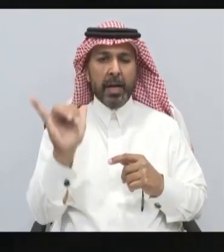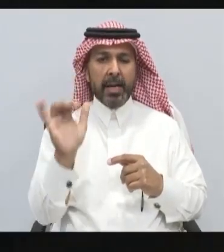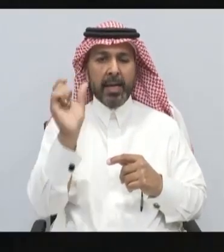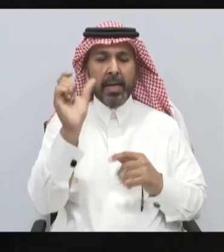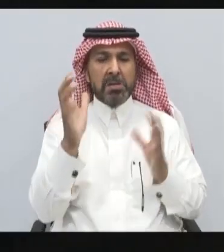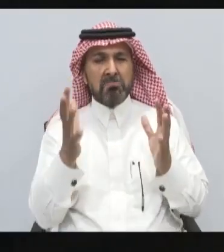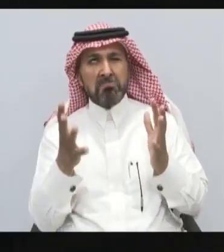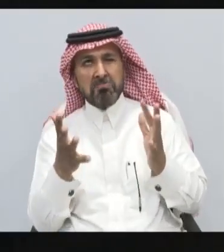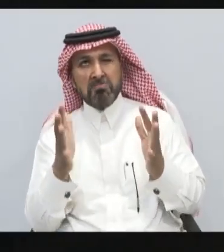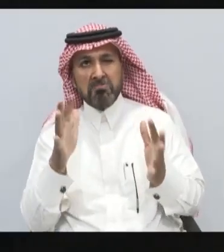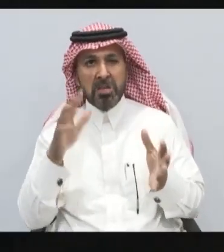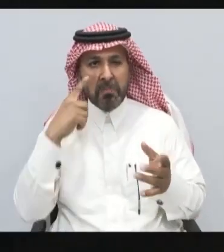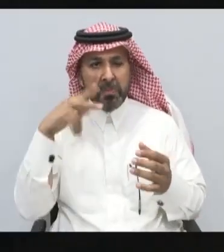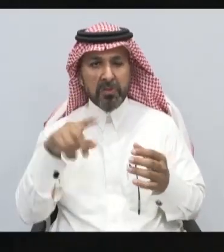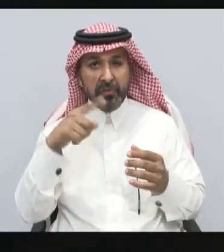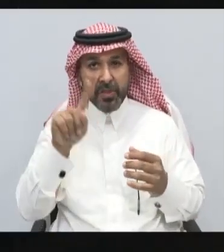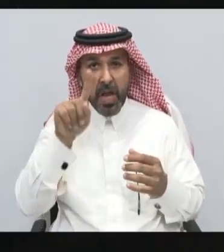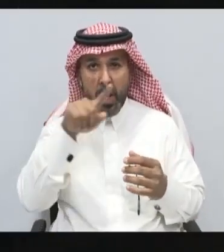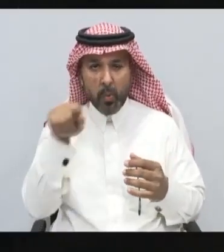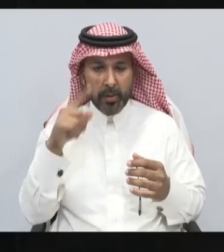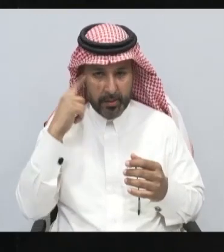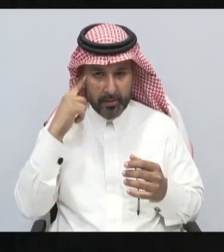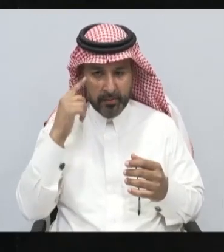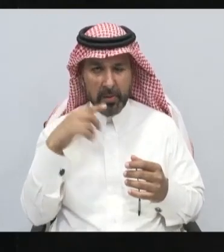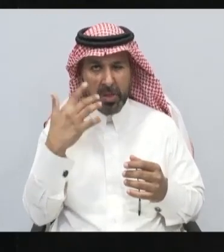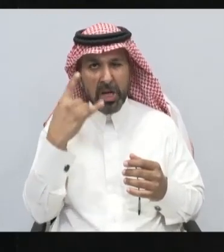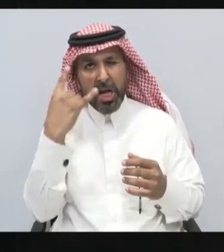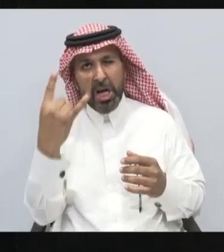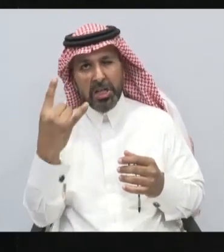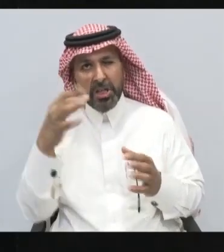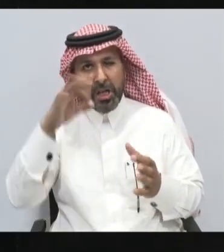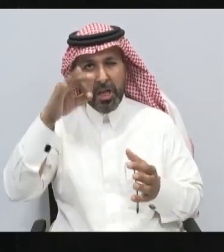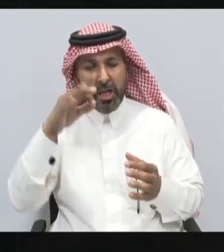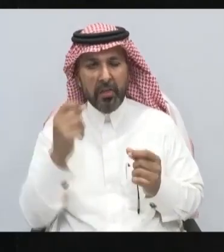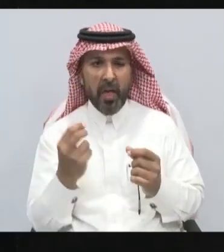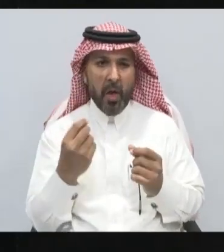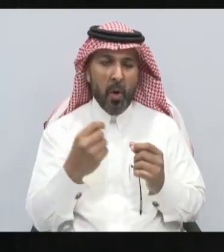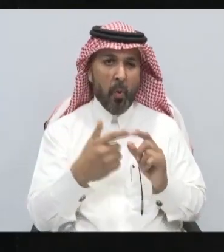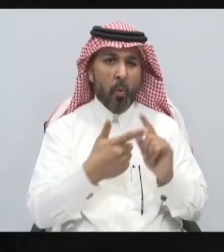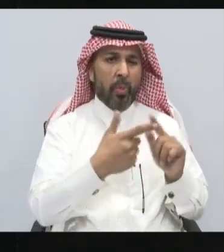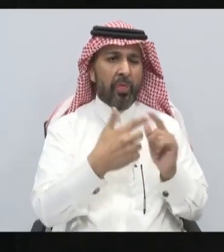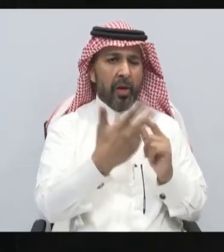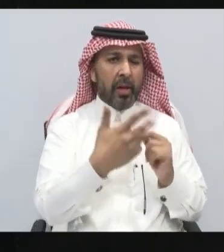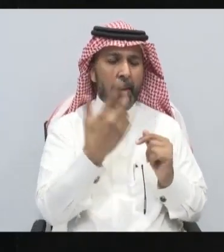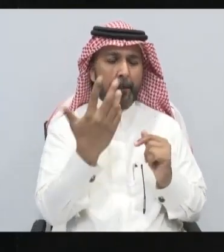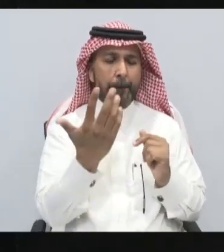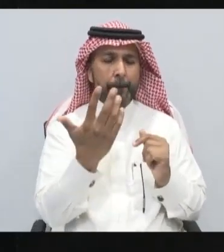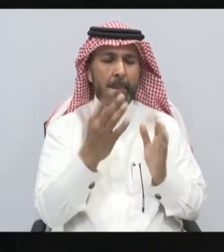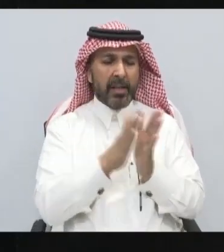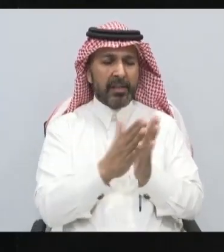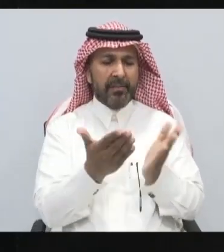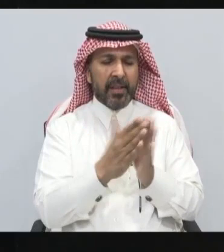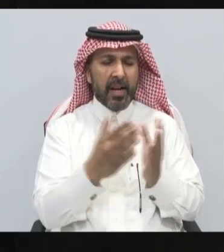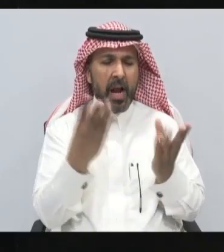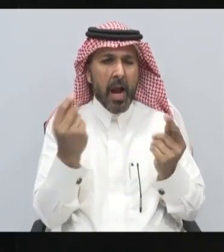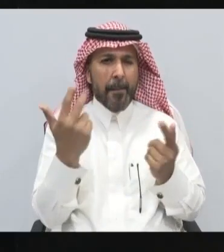نخمن عدد ونشوف هل مثلا صحيح راح يدفع فيه 19 ريالا او لا